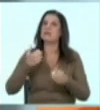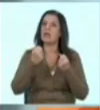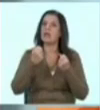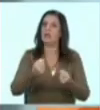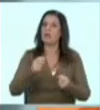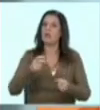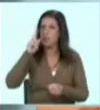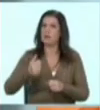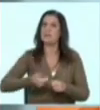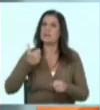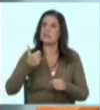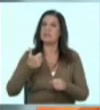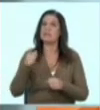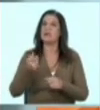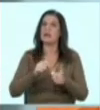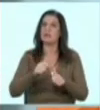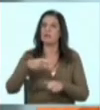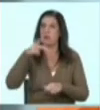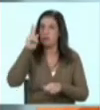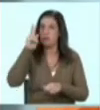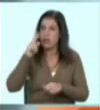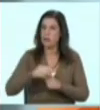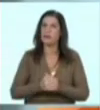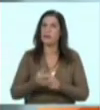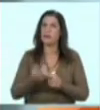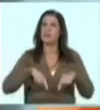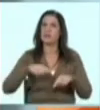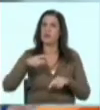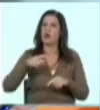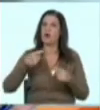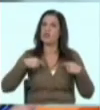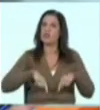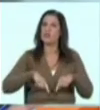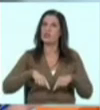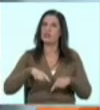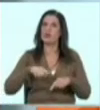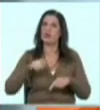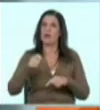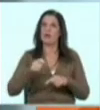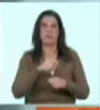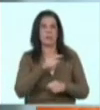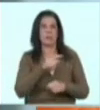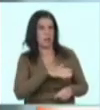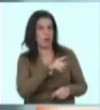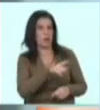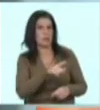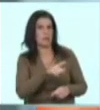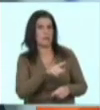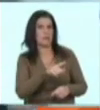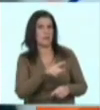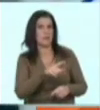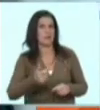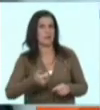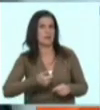התרבות והספורט בעזרת השם. יור כנסת, זה אתה. יור כנסת. בוא נדבר על זה. רק חצי. יור כנסת. זה התפקיד שאתה רוצה אבל, נכון? אמר רק חצי, לא יהיה חצי. בלי הטוטו. לא יהיה, לא